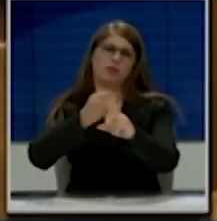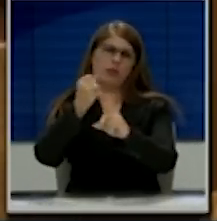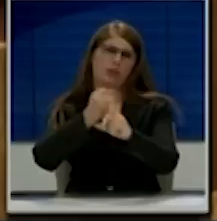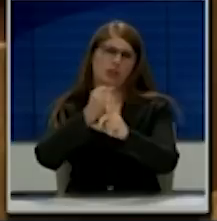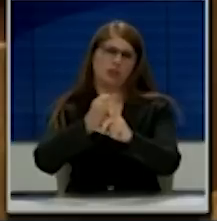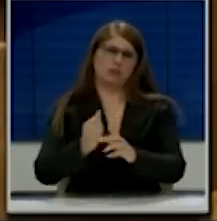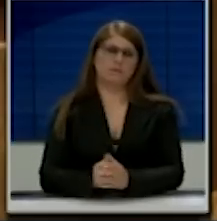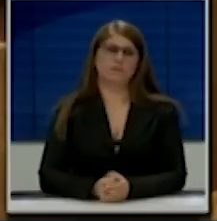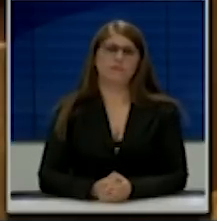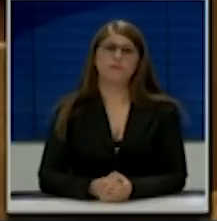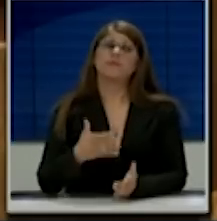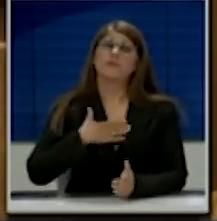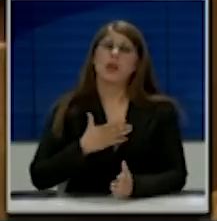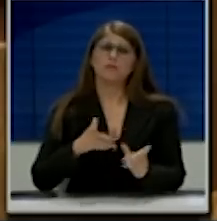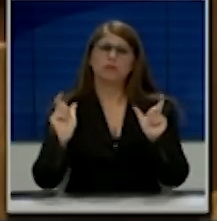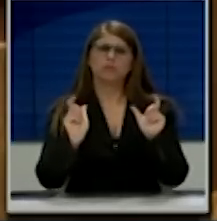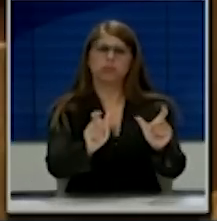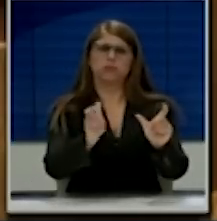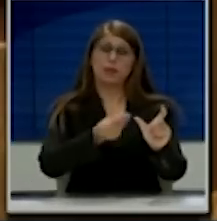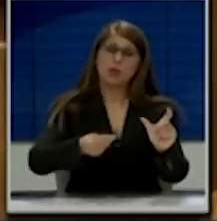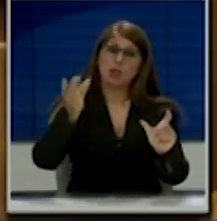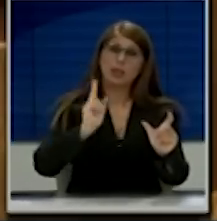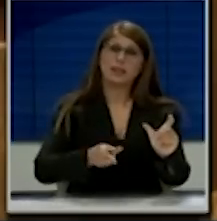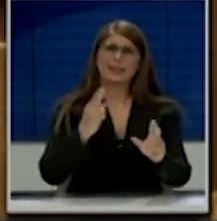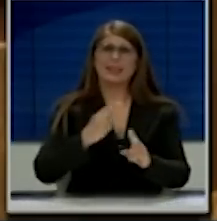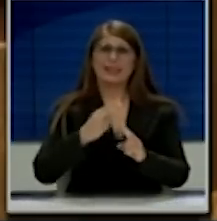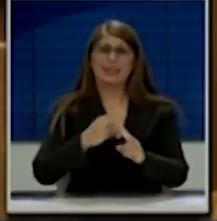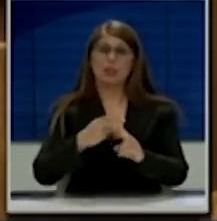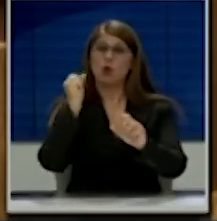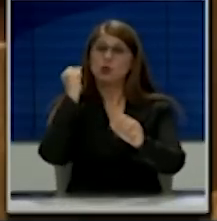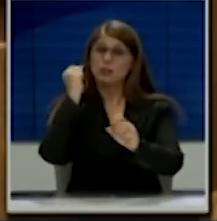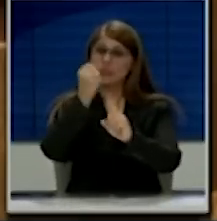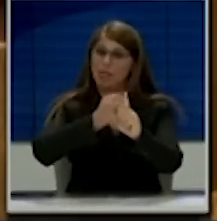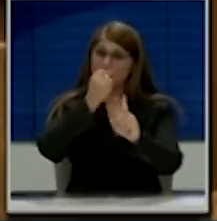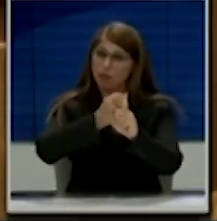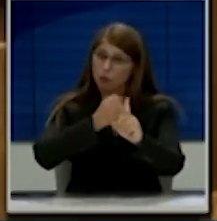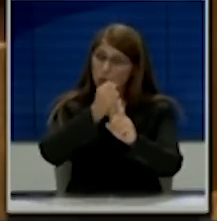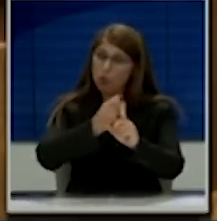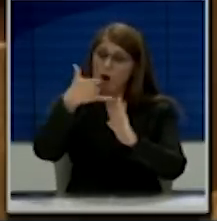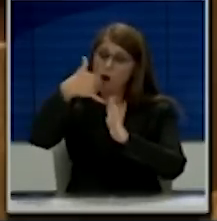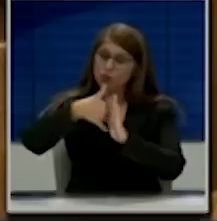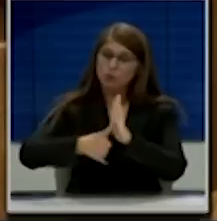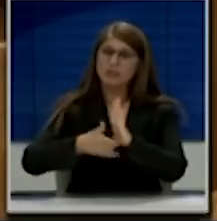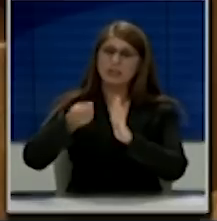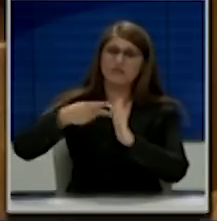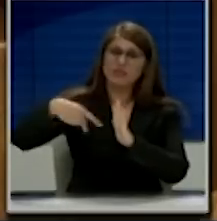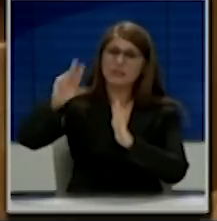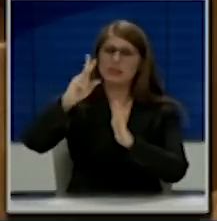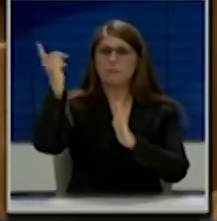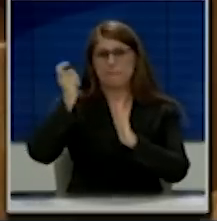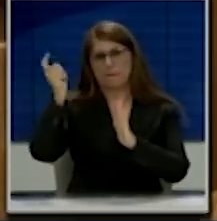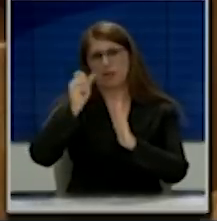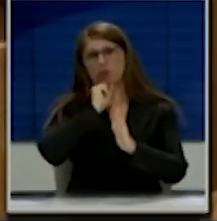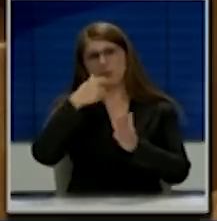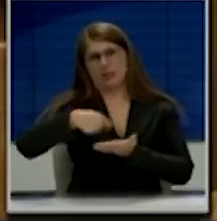τους. Να εμποδίζουμε τα χειρότερα, αλλά κυρίως να διεκδικούμε ουσιαστικές αυξήσεις σε μισθούς